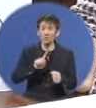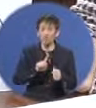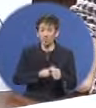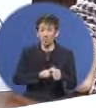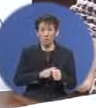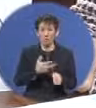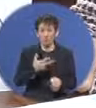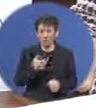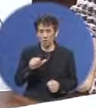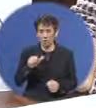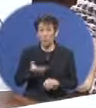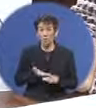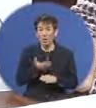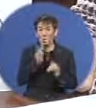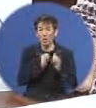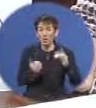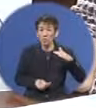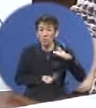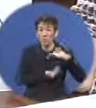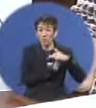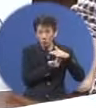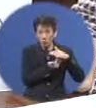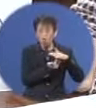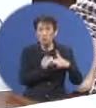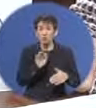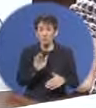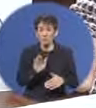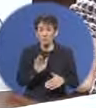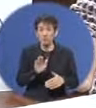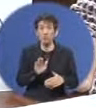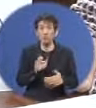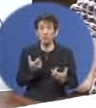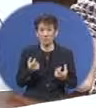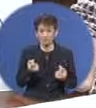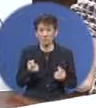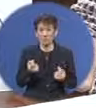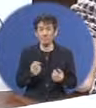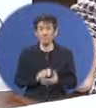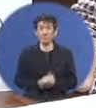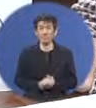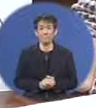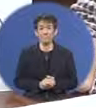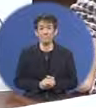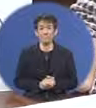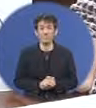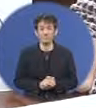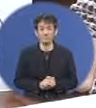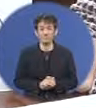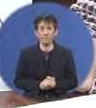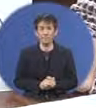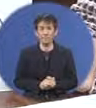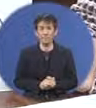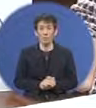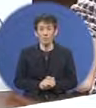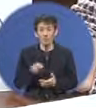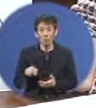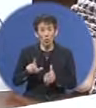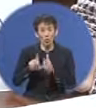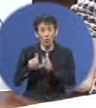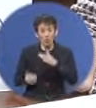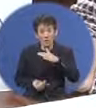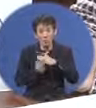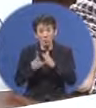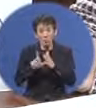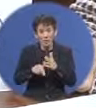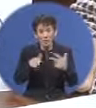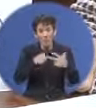ると75歳以上の人が一番大きくなる、はい、多くなる、ね、はい、そういうことでしたね。その時に施設